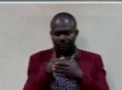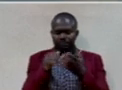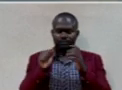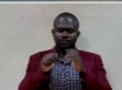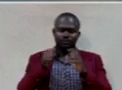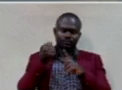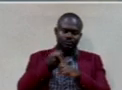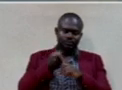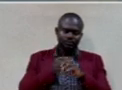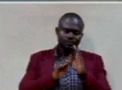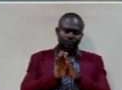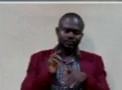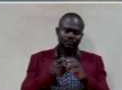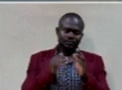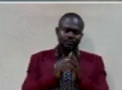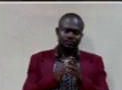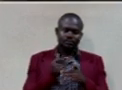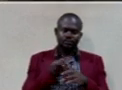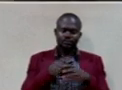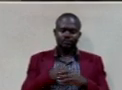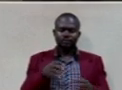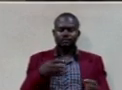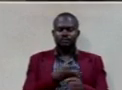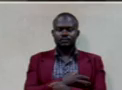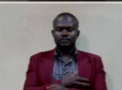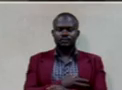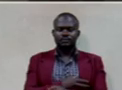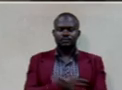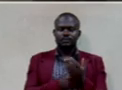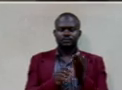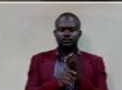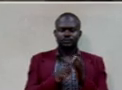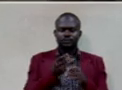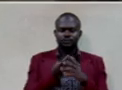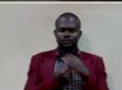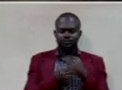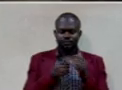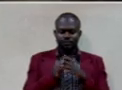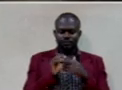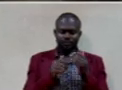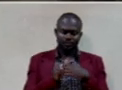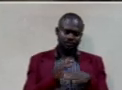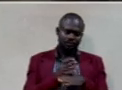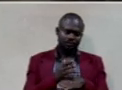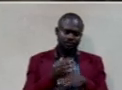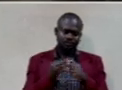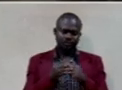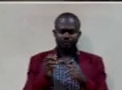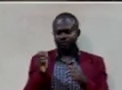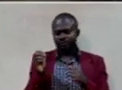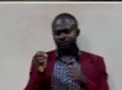baharanire kwiteza imbere ariko bishatsemo ubushobozi. Rusizi na Nyamasheke ututurere twumbi dufite abaturage bakabaka